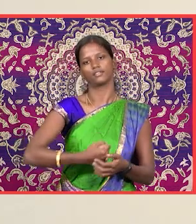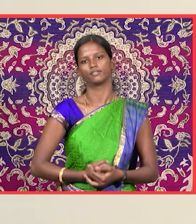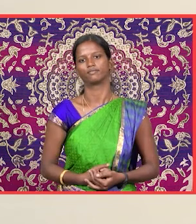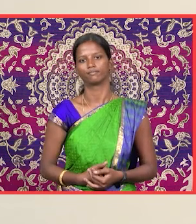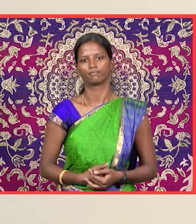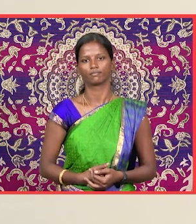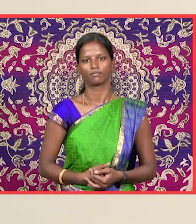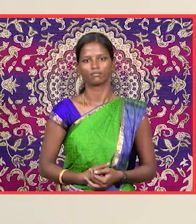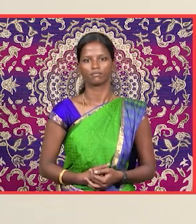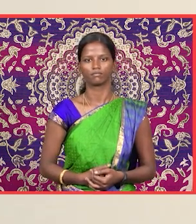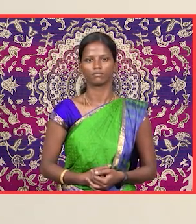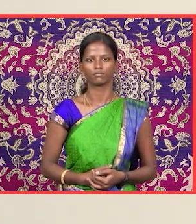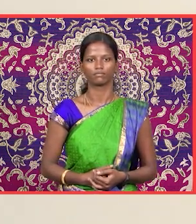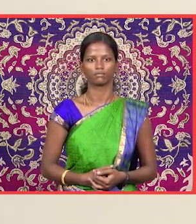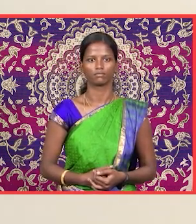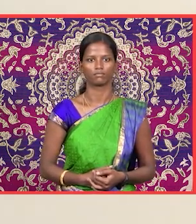25/100 × ₹1000.